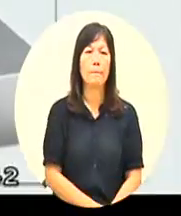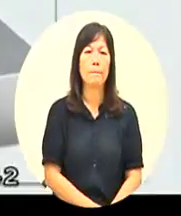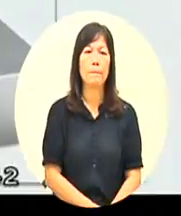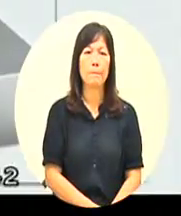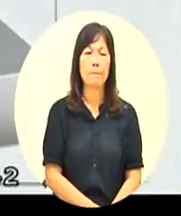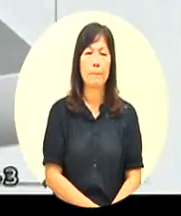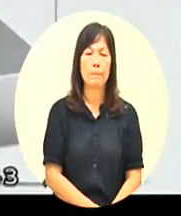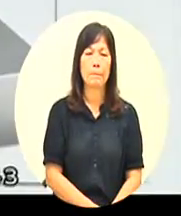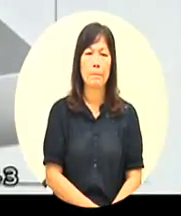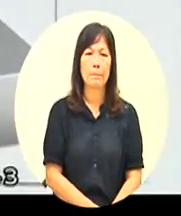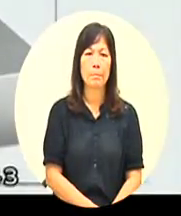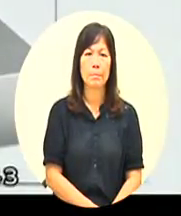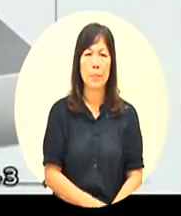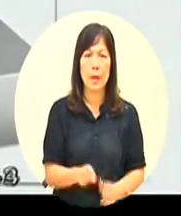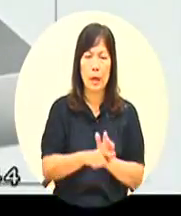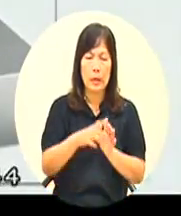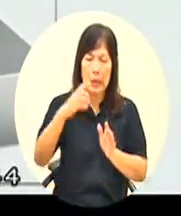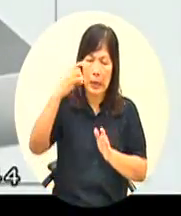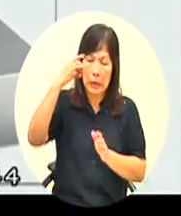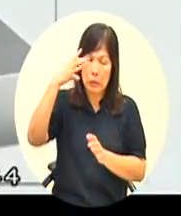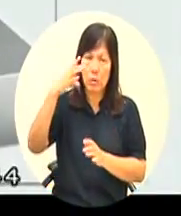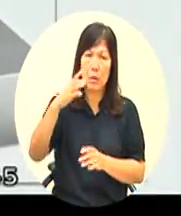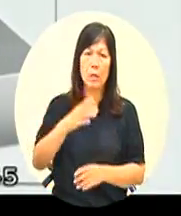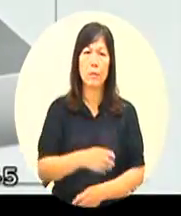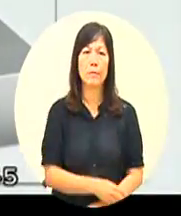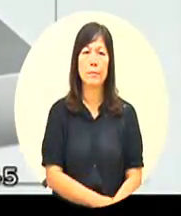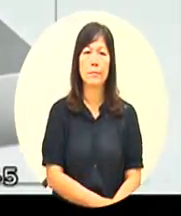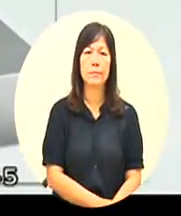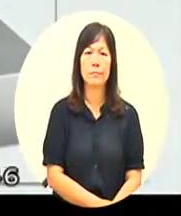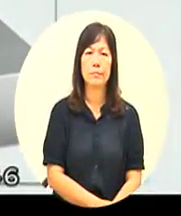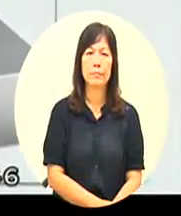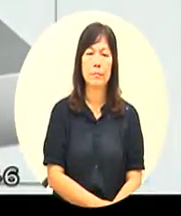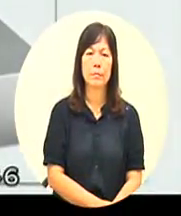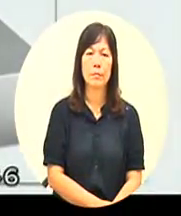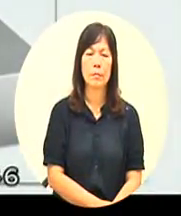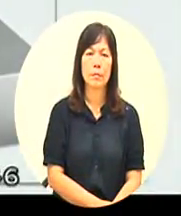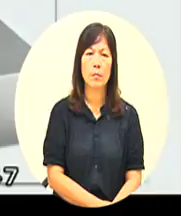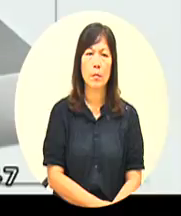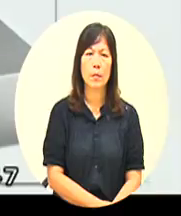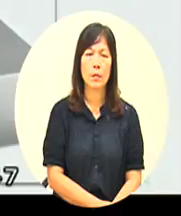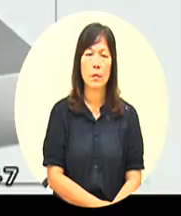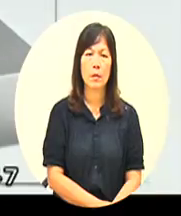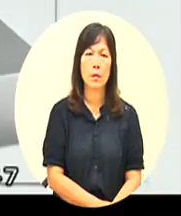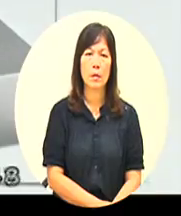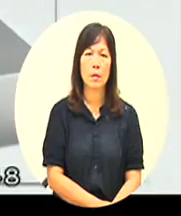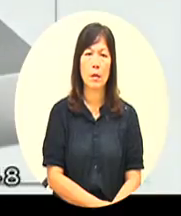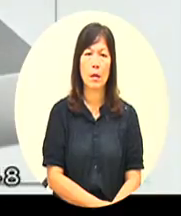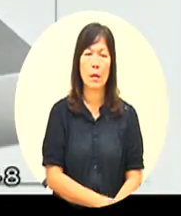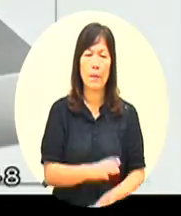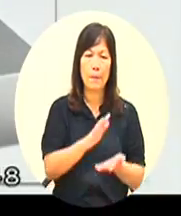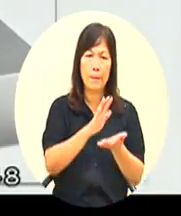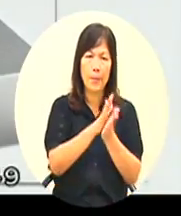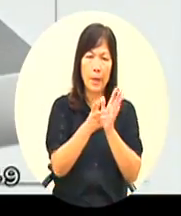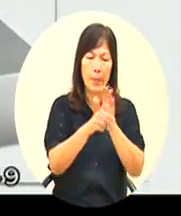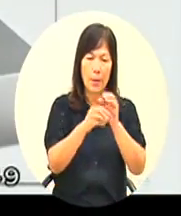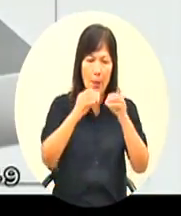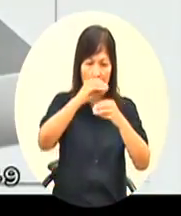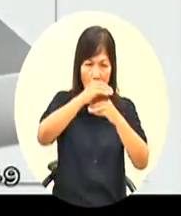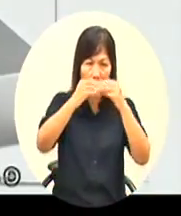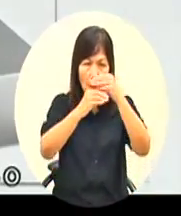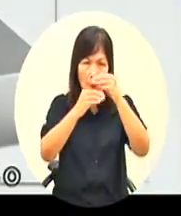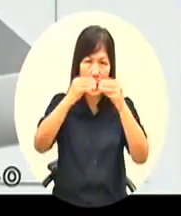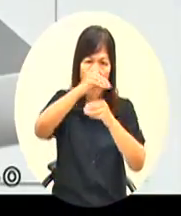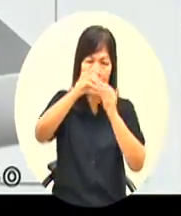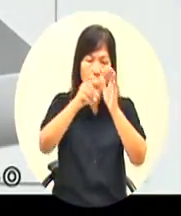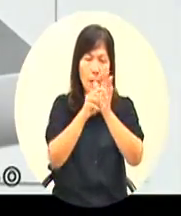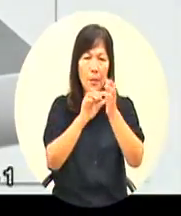过创意，它可以把它这样叠叠的，就这